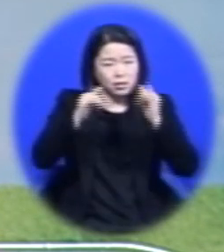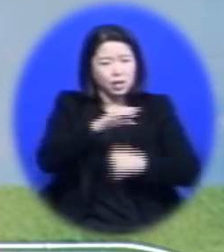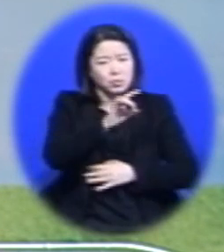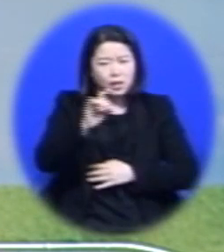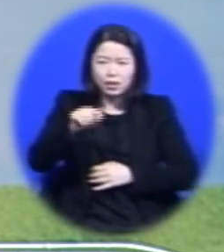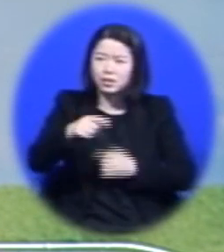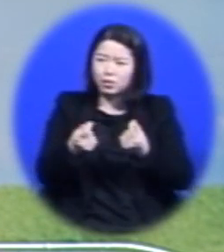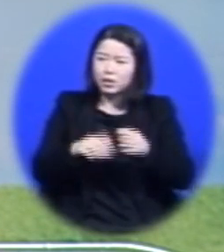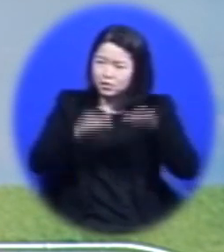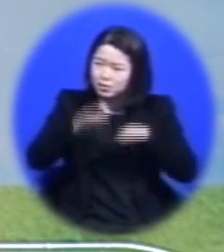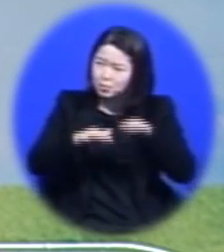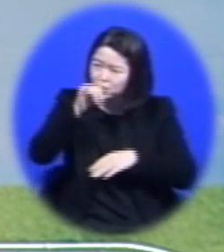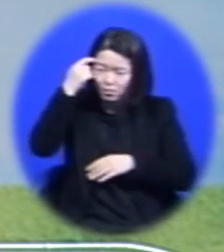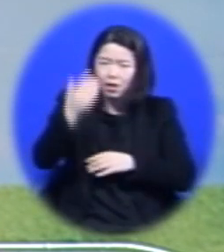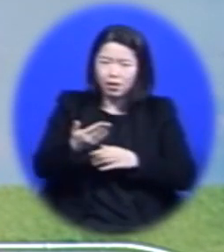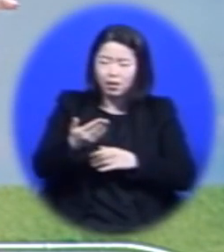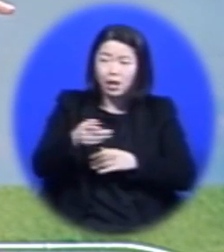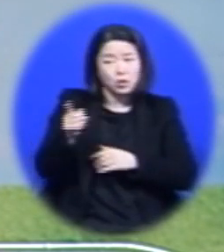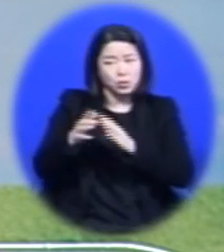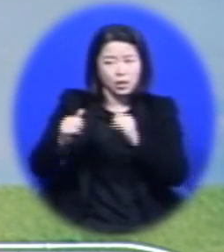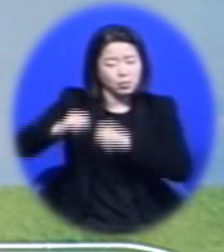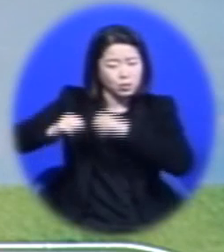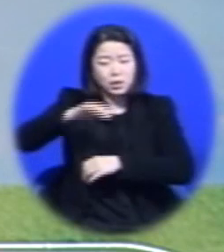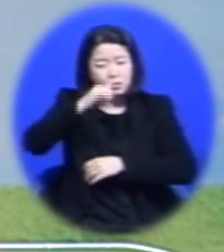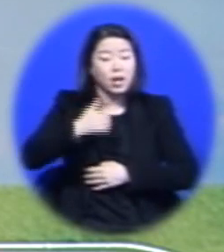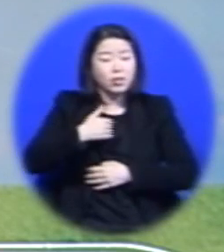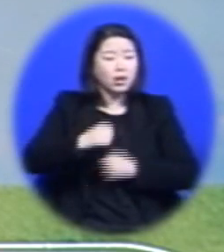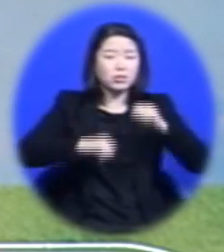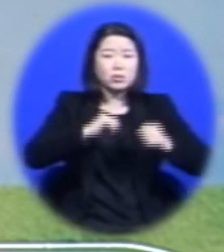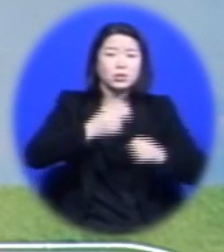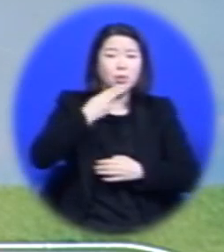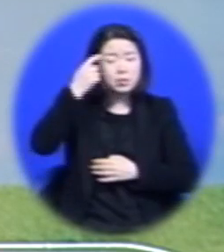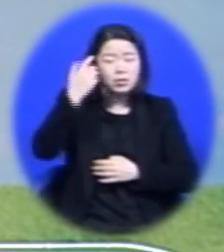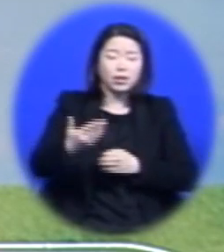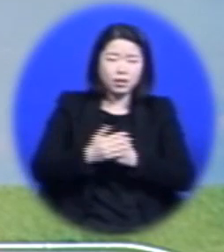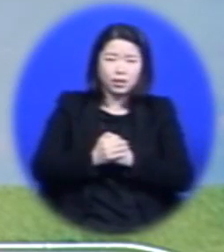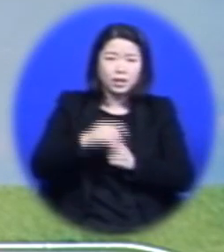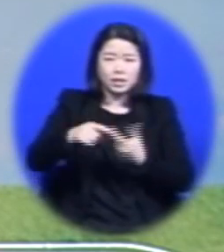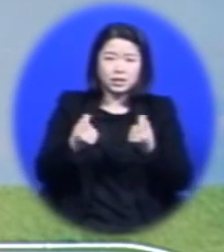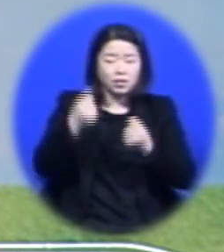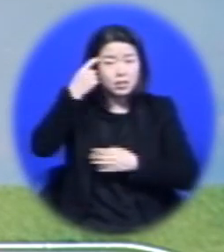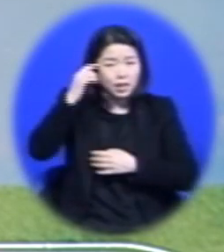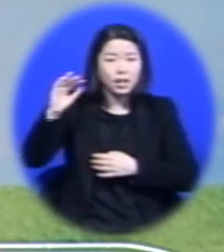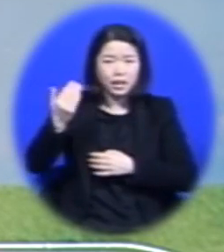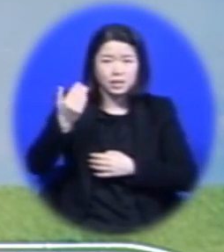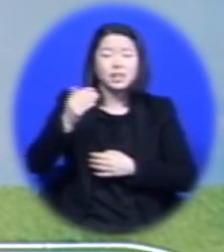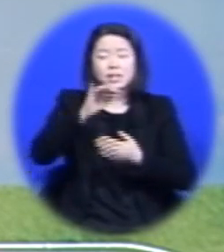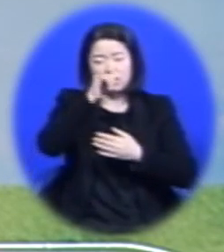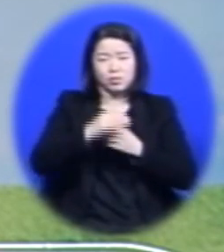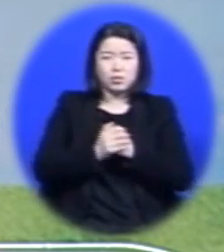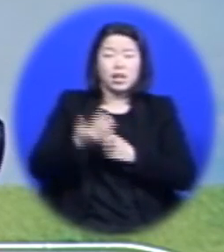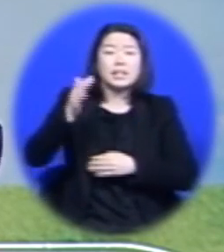이렇게 차별 하시니라 왜정 사람에게는 저렇게 역사하시고 나에게는 그렇게 역사를 않아 신가 이런 생각할 때가 있습니다